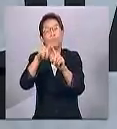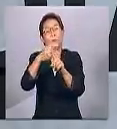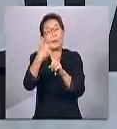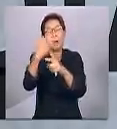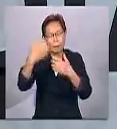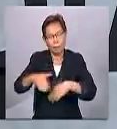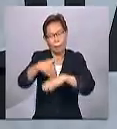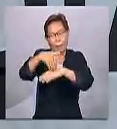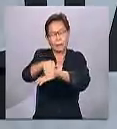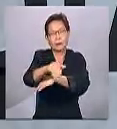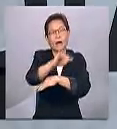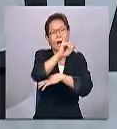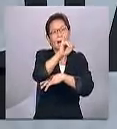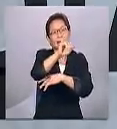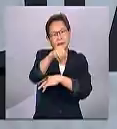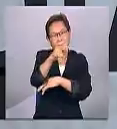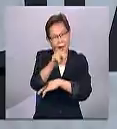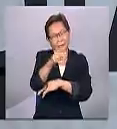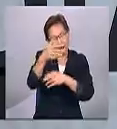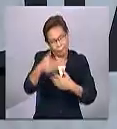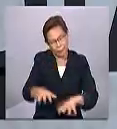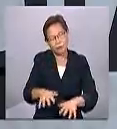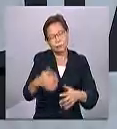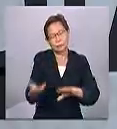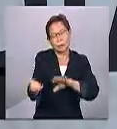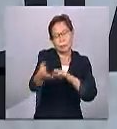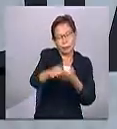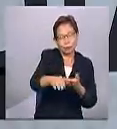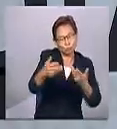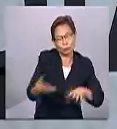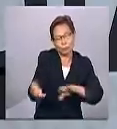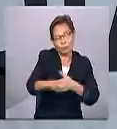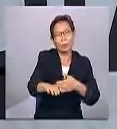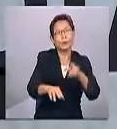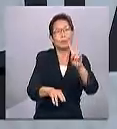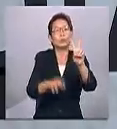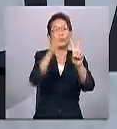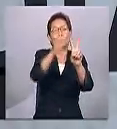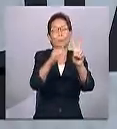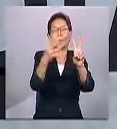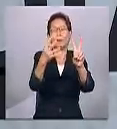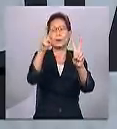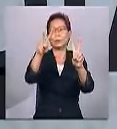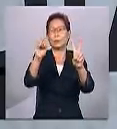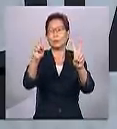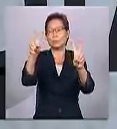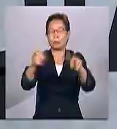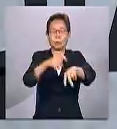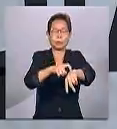ke Institut Jantung Negara. Beliau telah meninggal dunia pada 2 April 2020